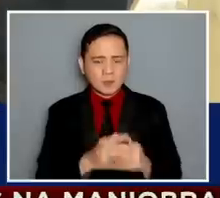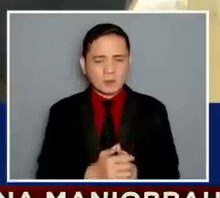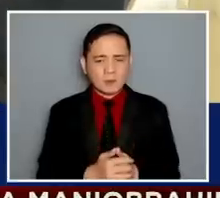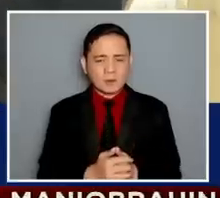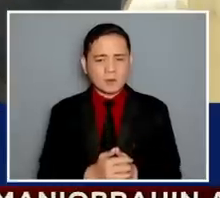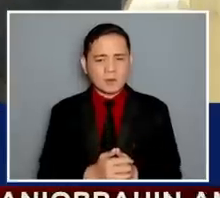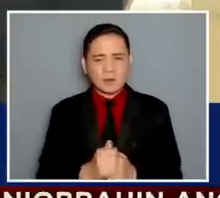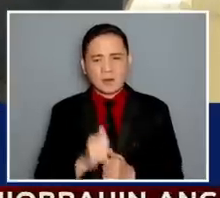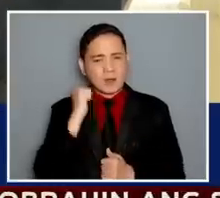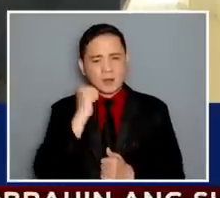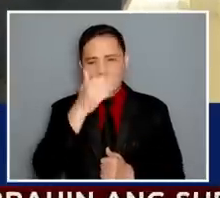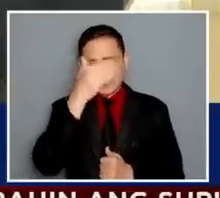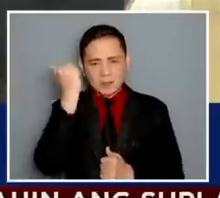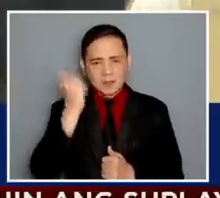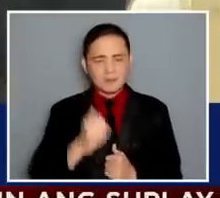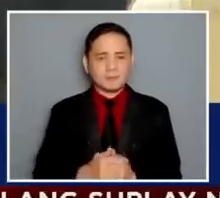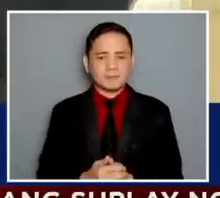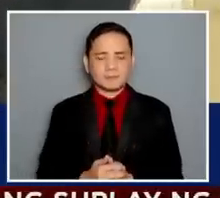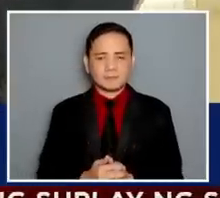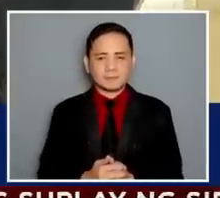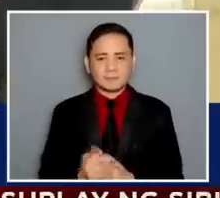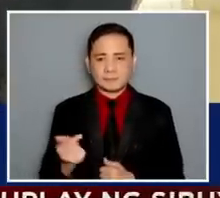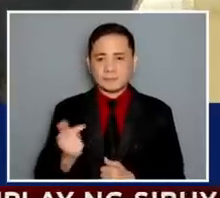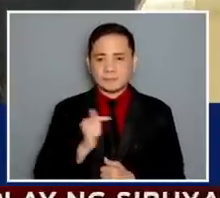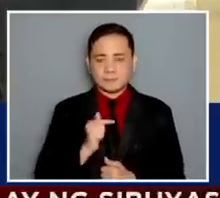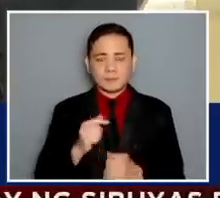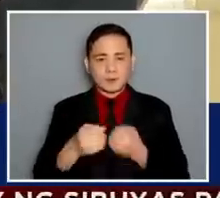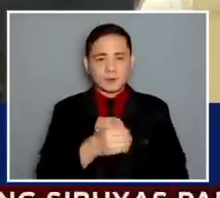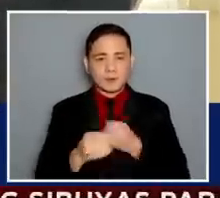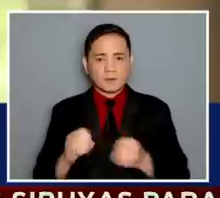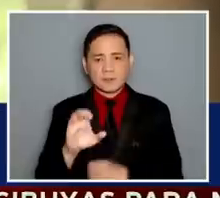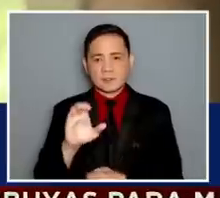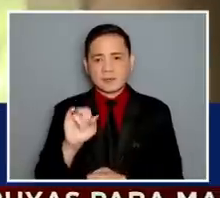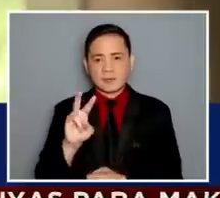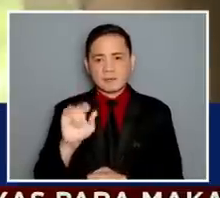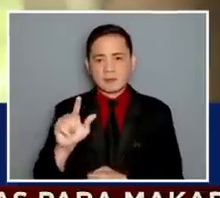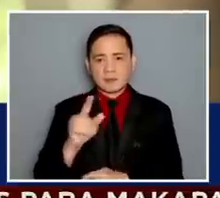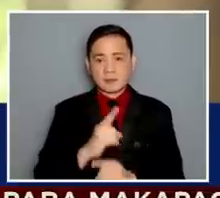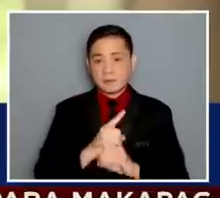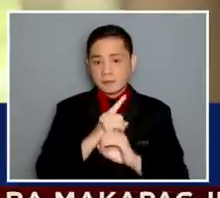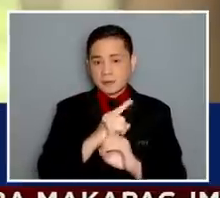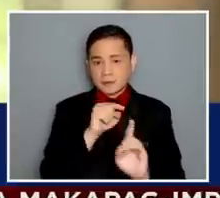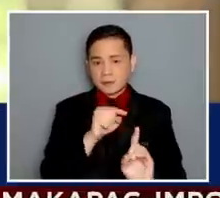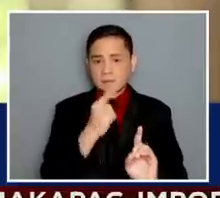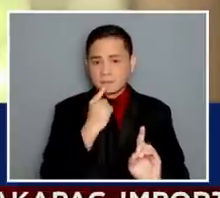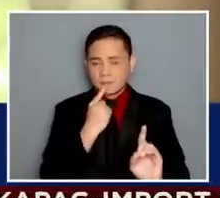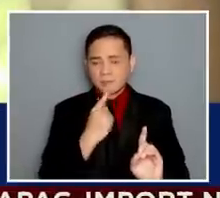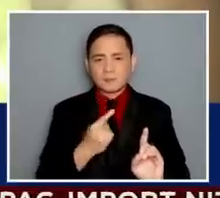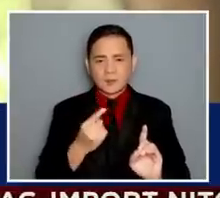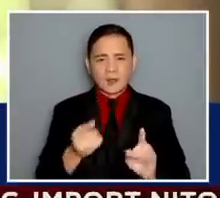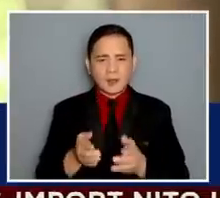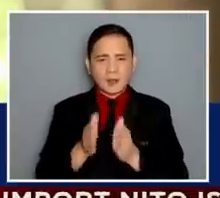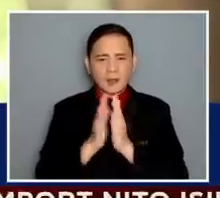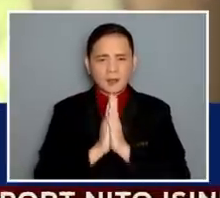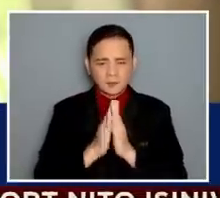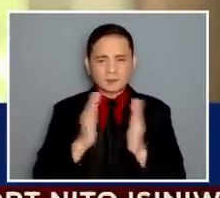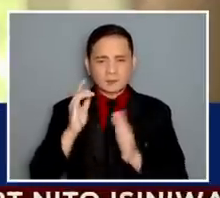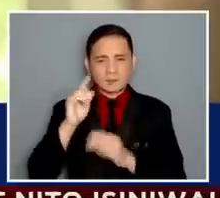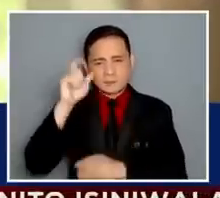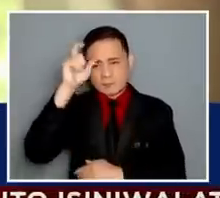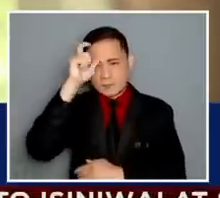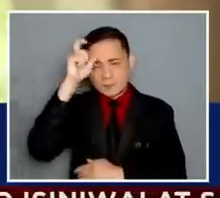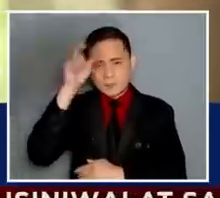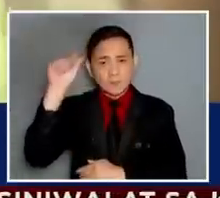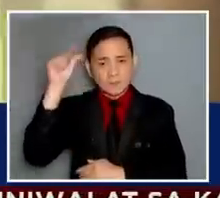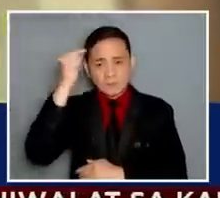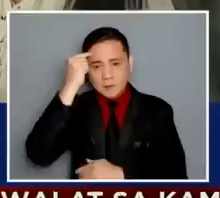lang. Sabi ng Office of Civil Defense, titignan nila kung maaaring i-request sa Turkish government na ilipat ang Philippine